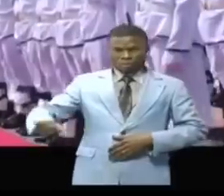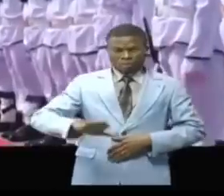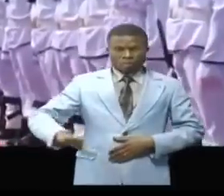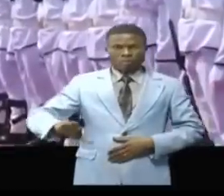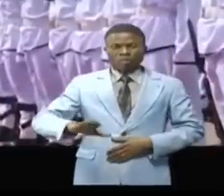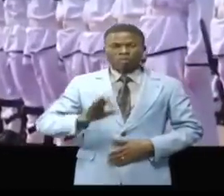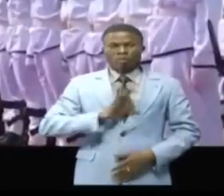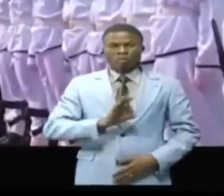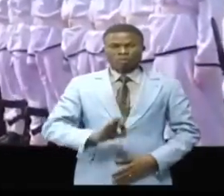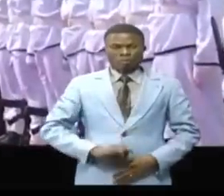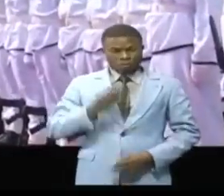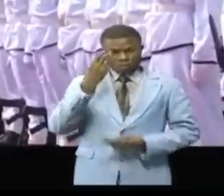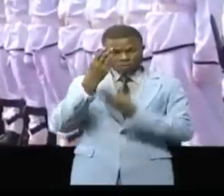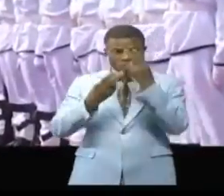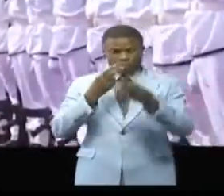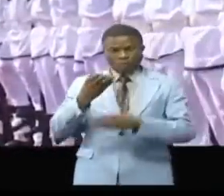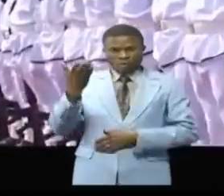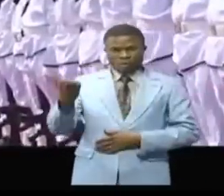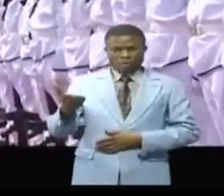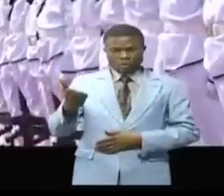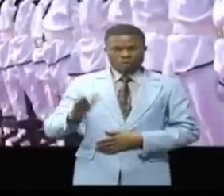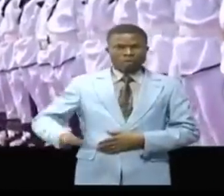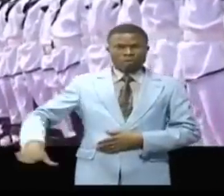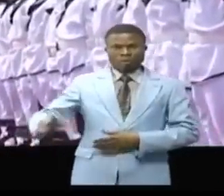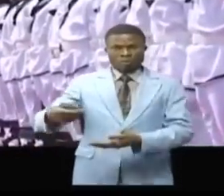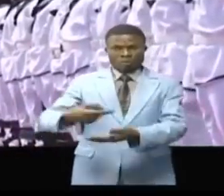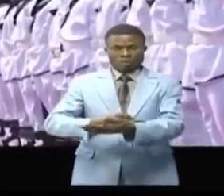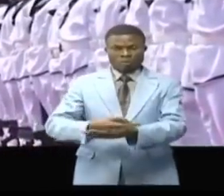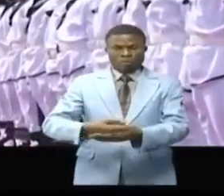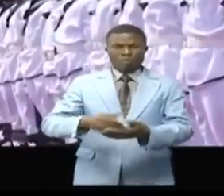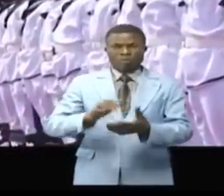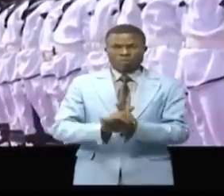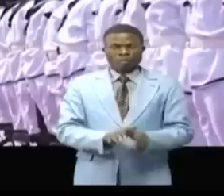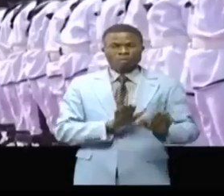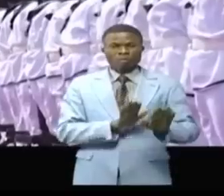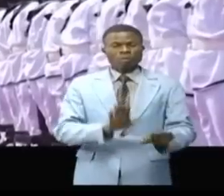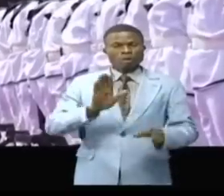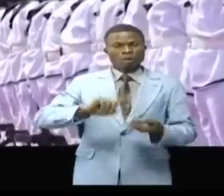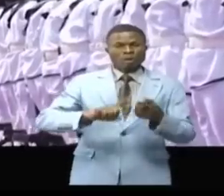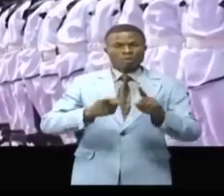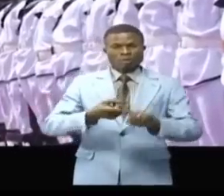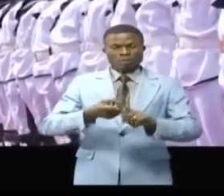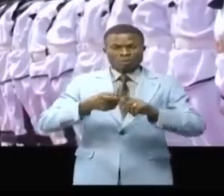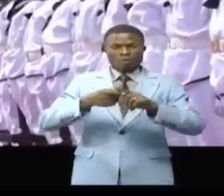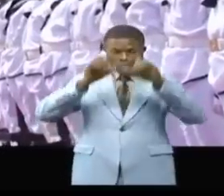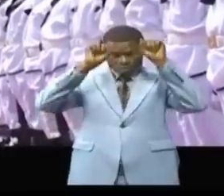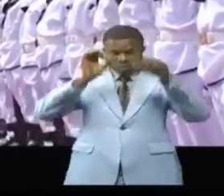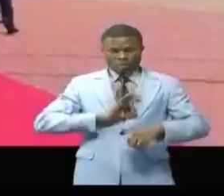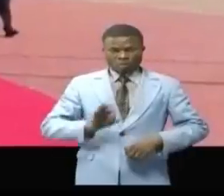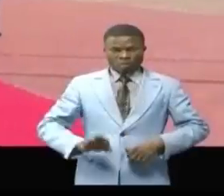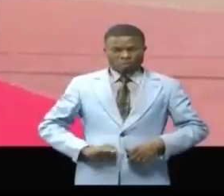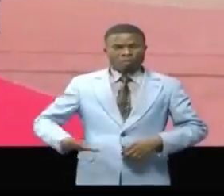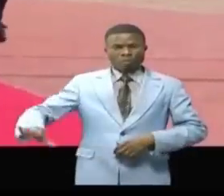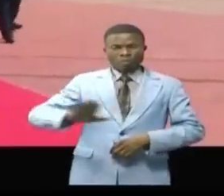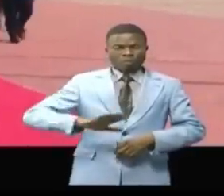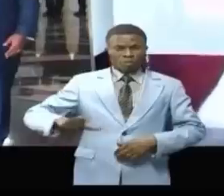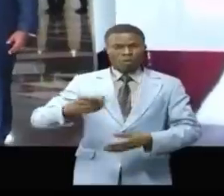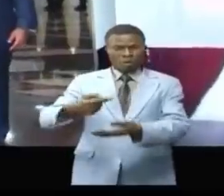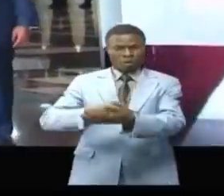Congo est en visite officielle. À la porte vitrée où l'attendait son homologue de la République du Ghana, l'accueil était